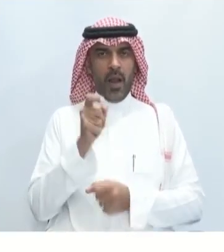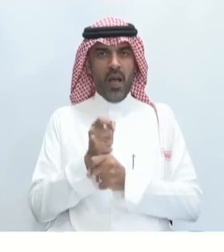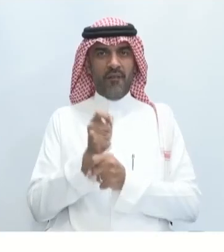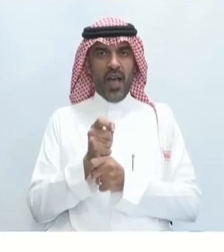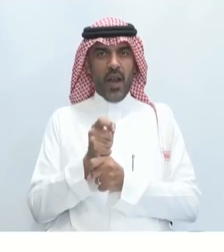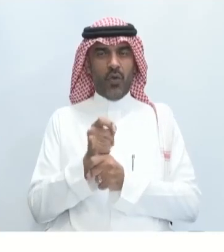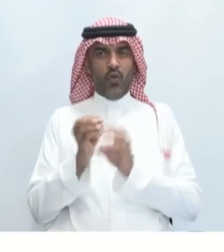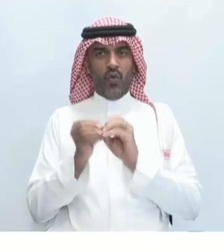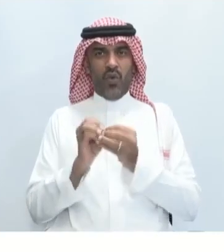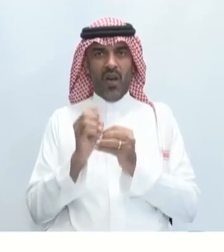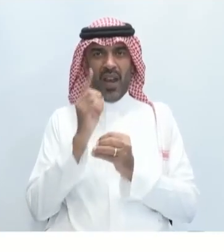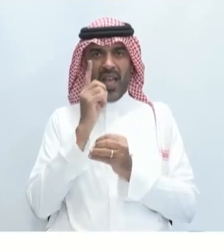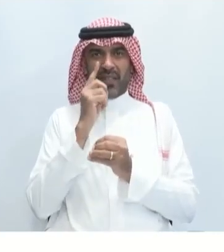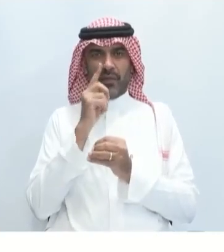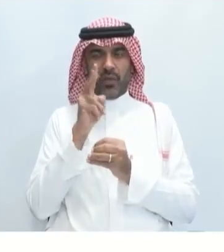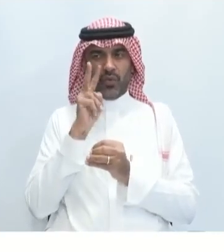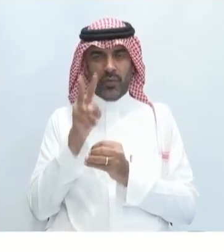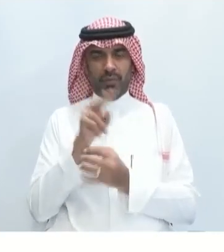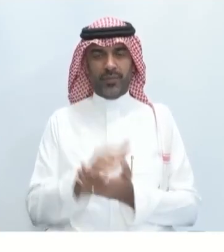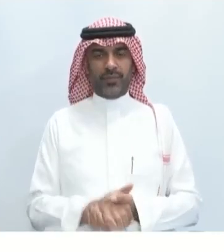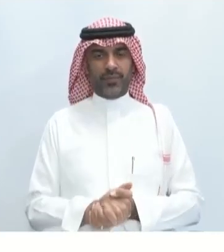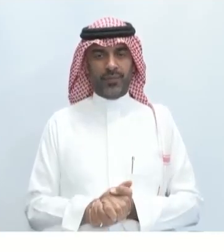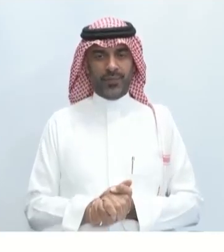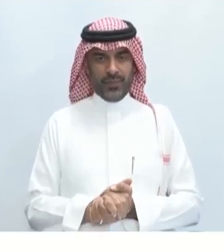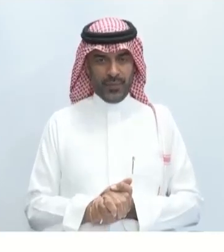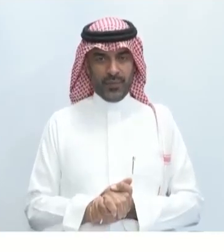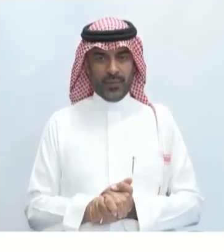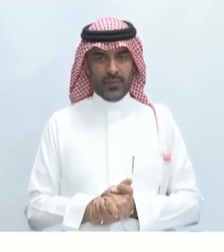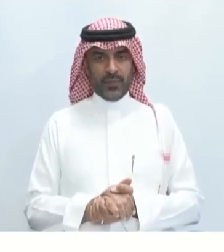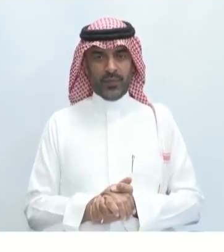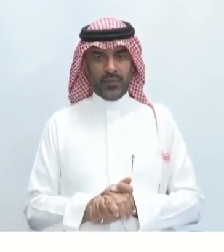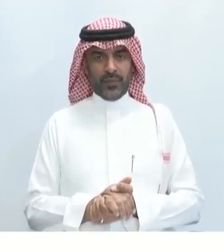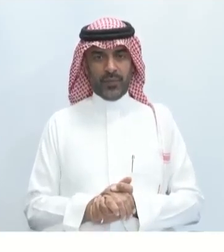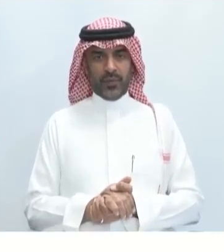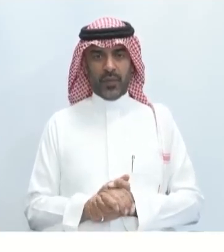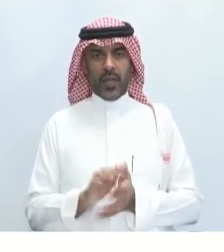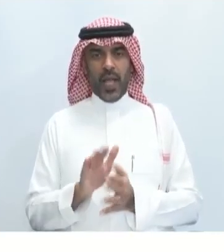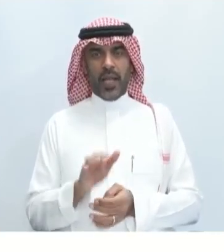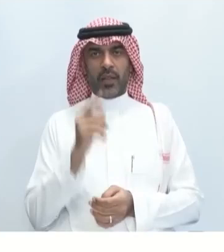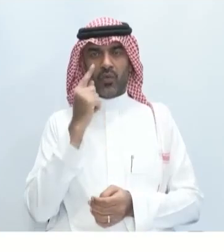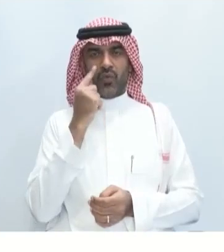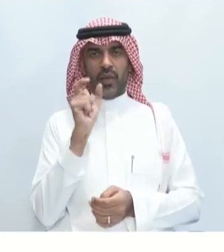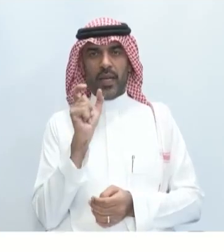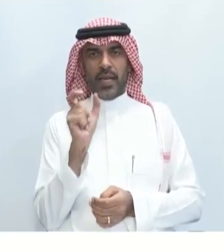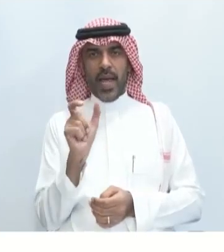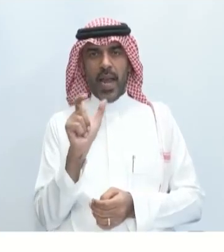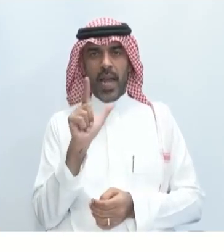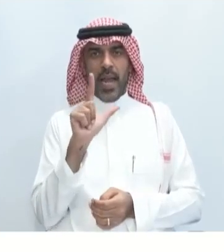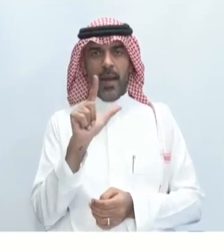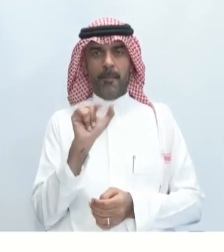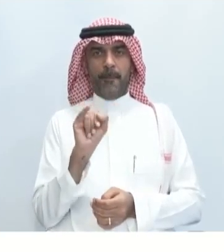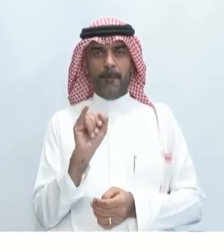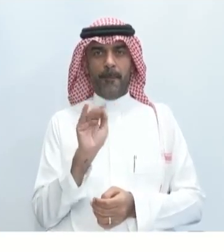التي لونت بلون اصفر يمكننا ان نلمس صورا من